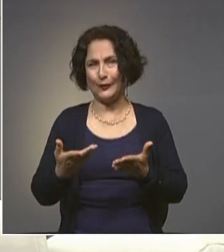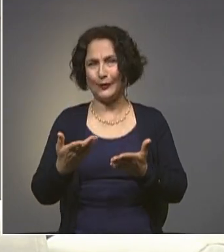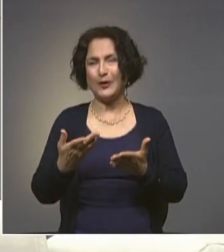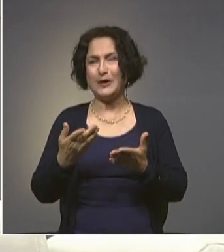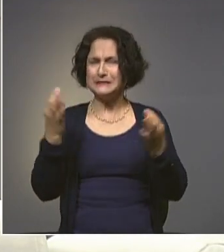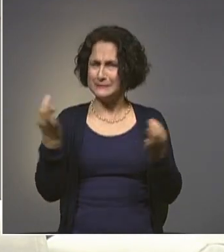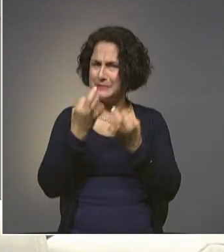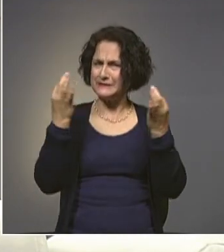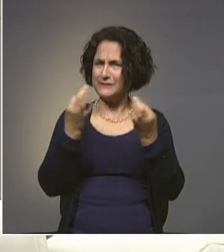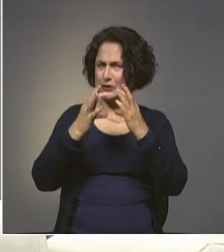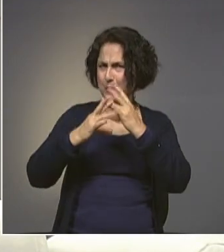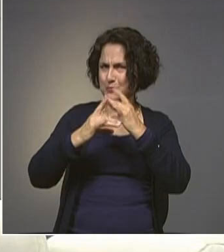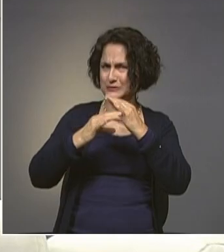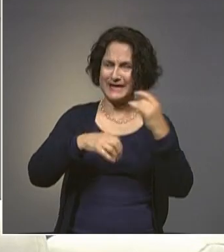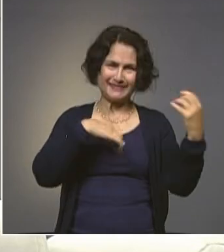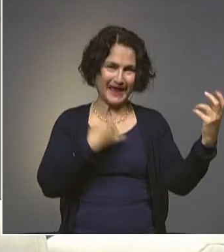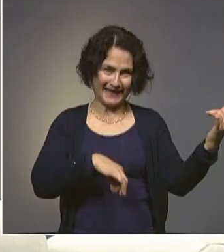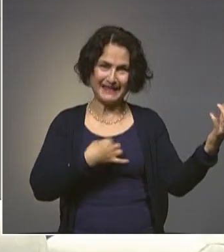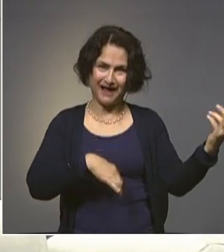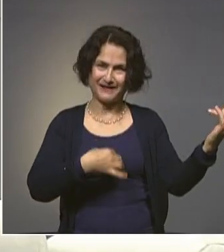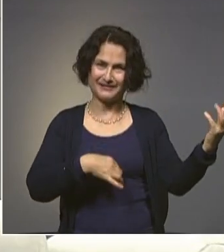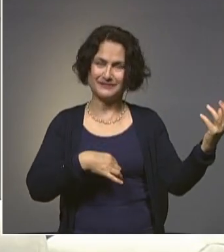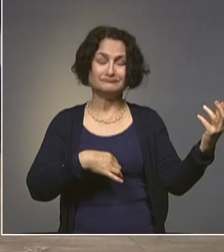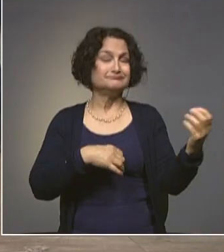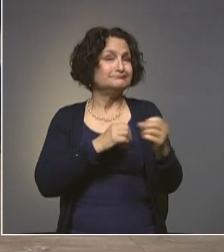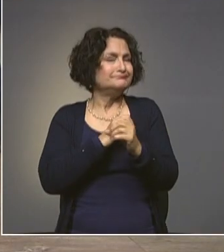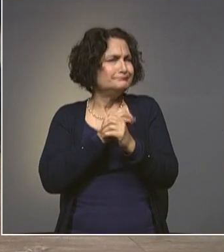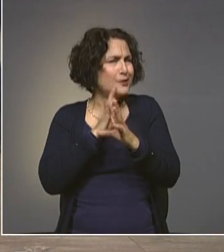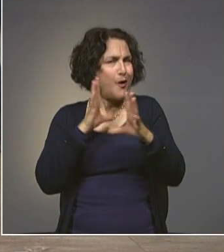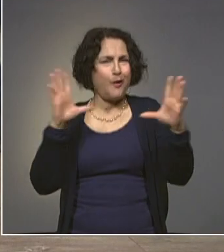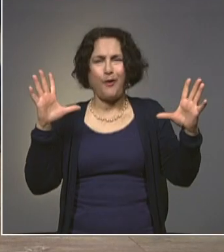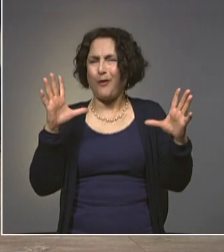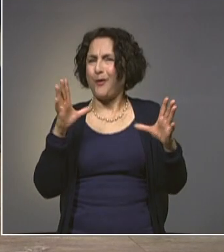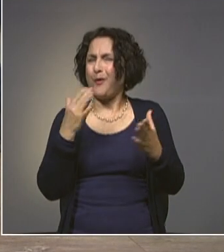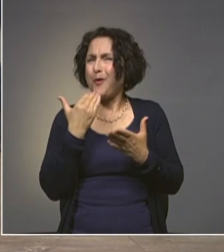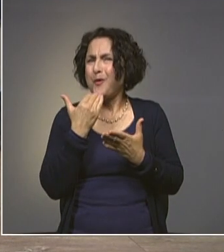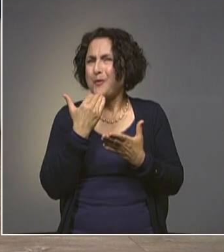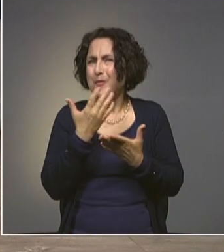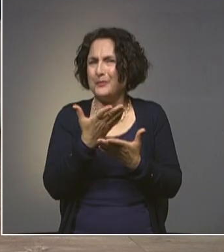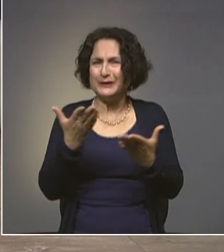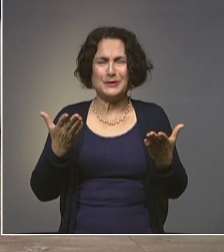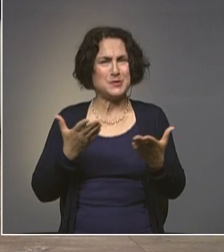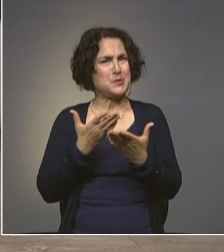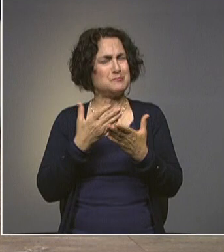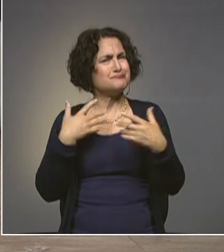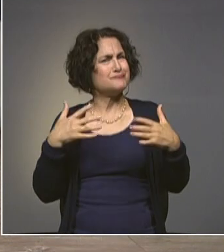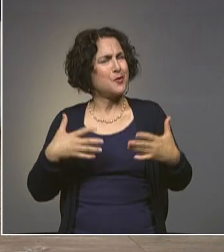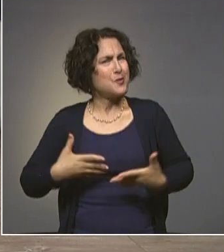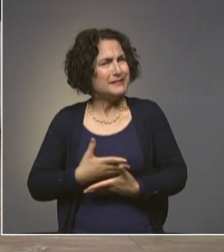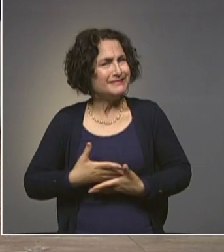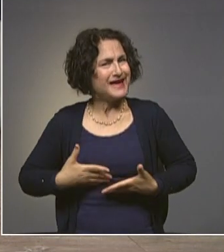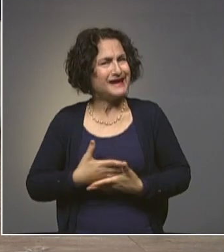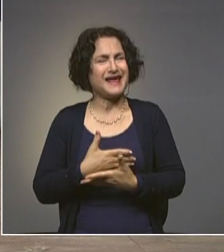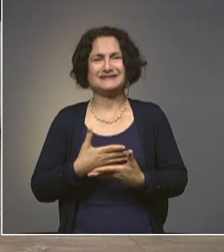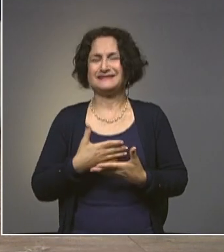специфичната музика на китарата. И по този начин да се изглупят слово и музика. Изключително любопитно звучи. Благодаря. Много изключително любопитна и интересна книга.